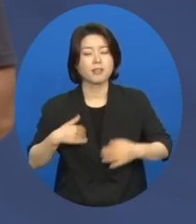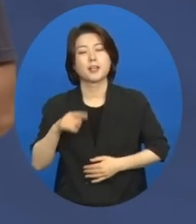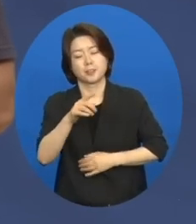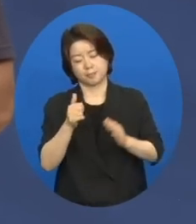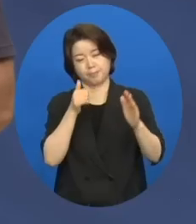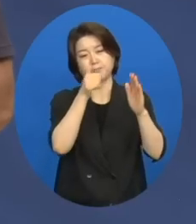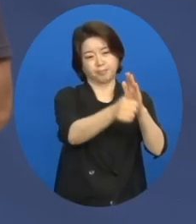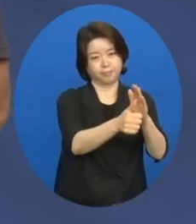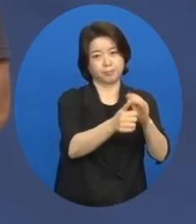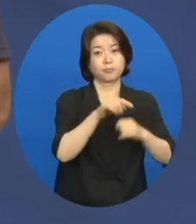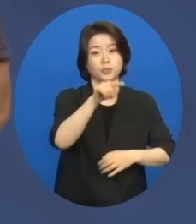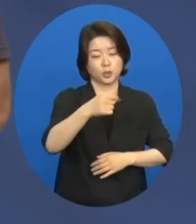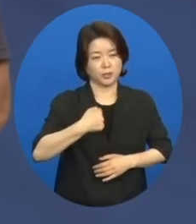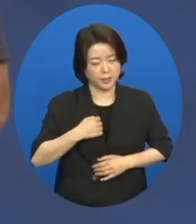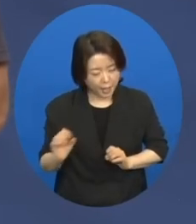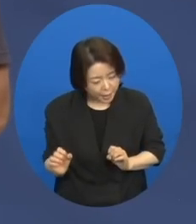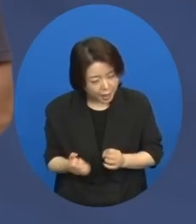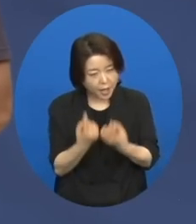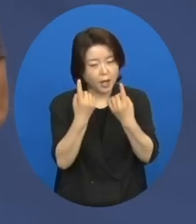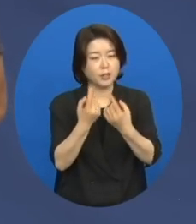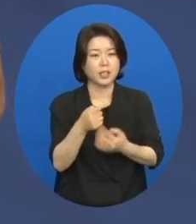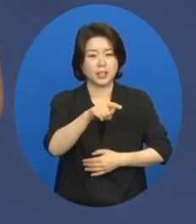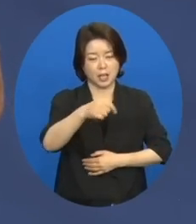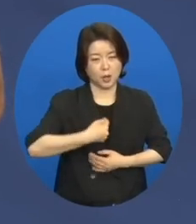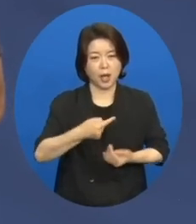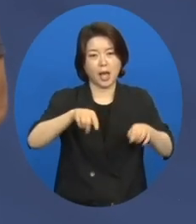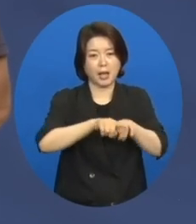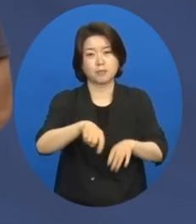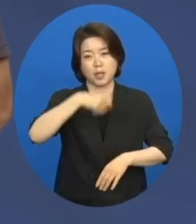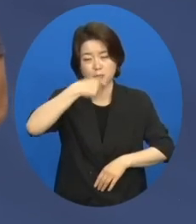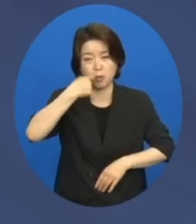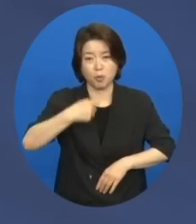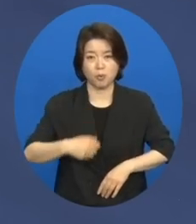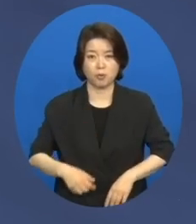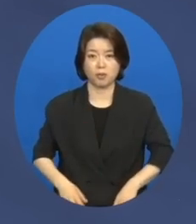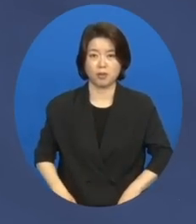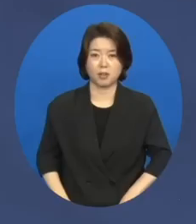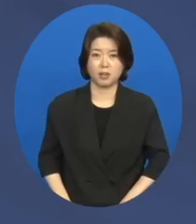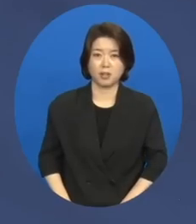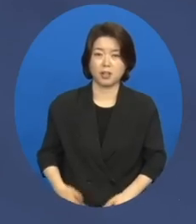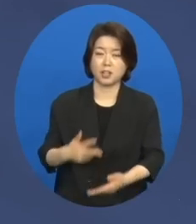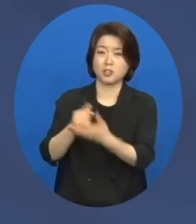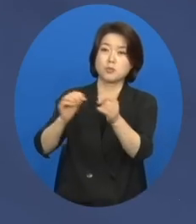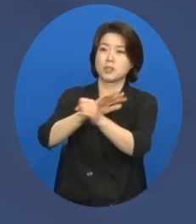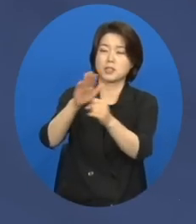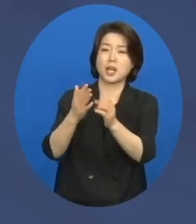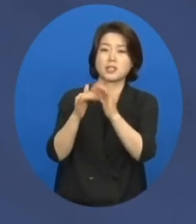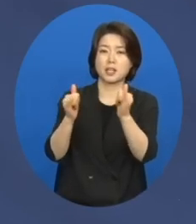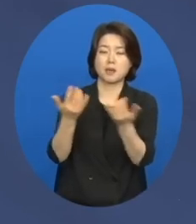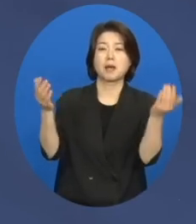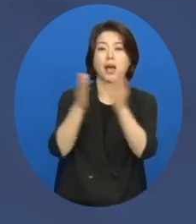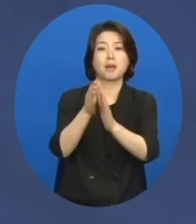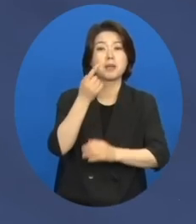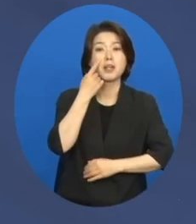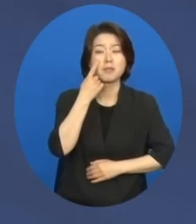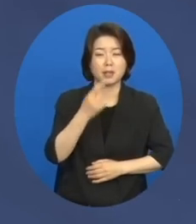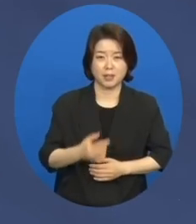들어가 너는 나로 더불어 먹고 나는 너로 더불어 먹으리라. 주님 사랑하는 분만 아멘 합시다.